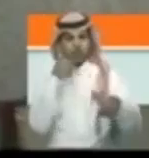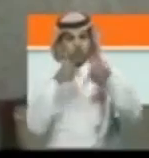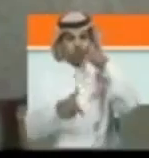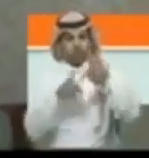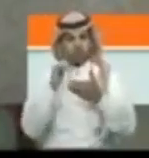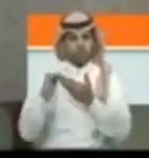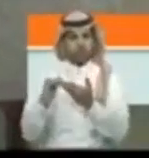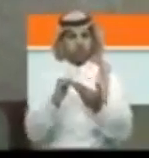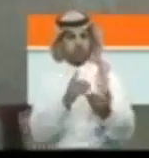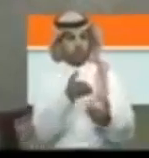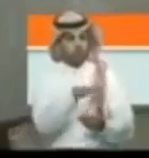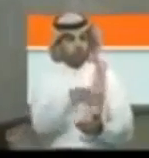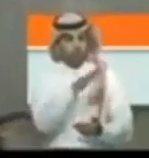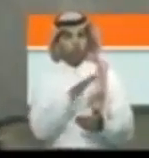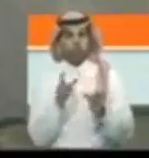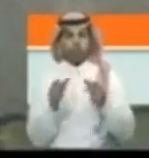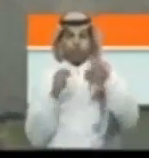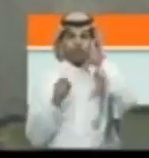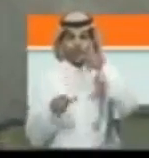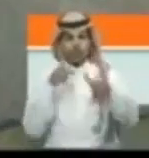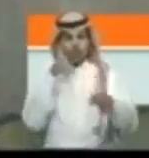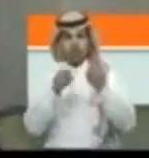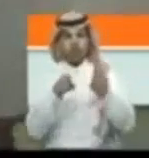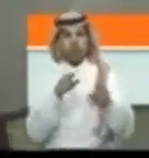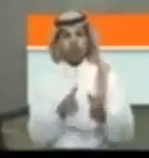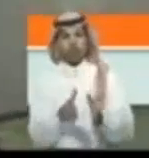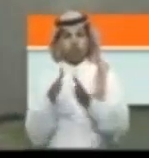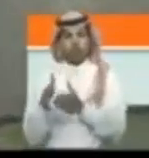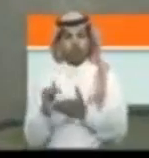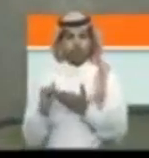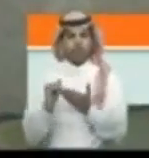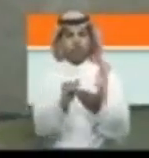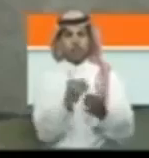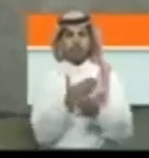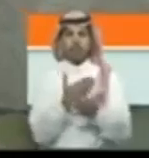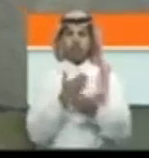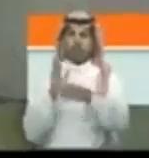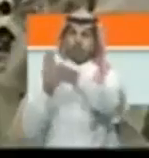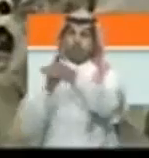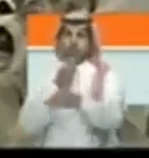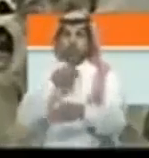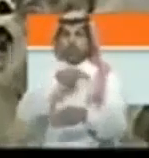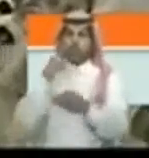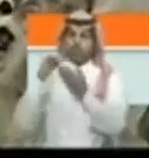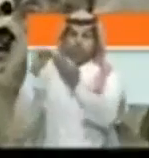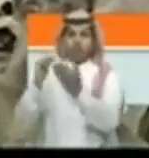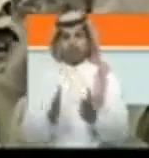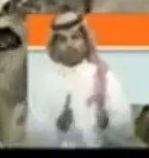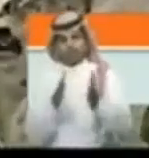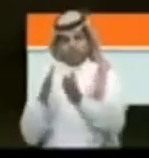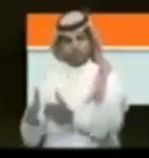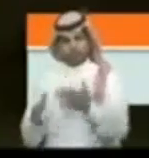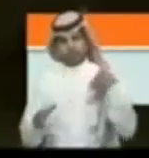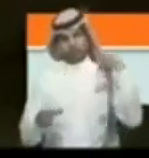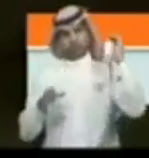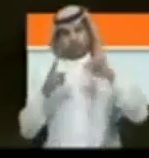دائمة مع ذوي الشهداء بأي نقص، وكذلك إيصاله إلى القيادة الرشيدة. لا ينسى هذا